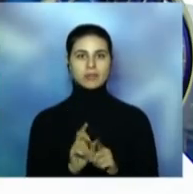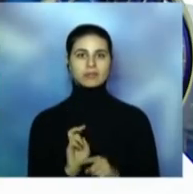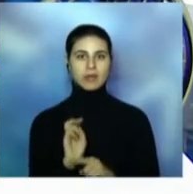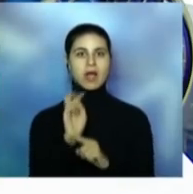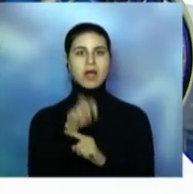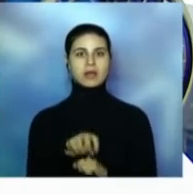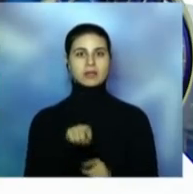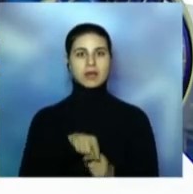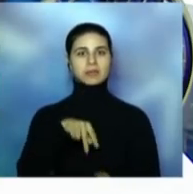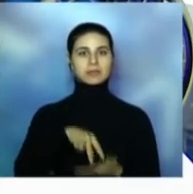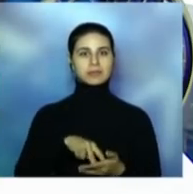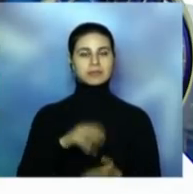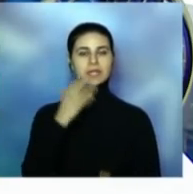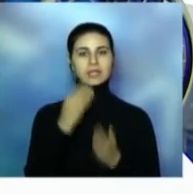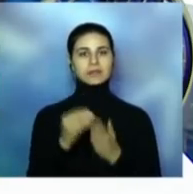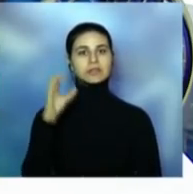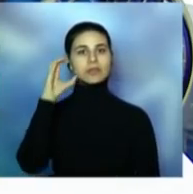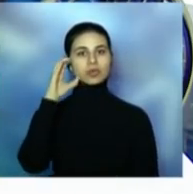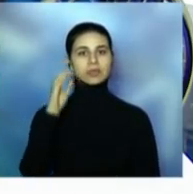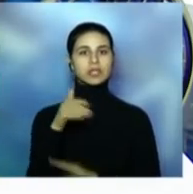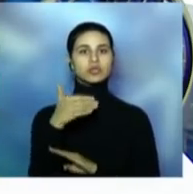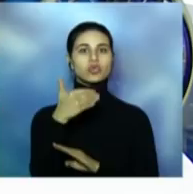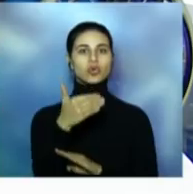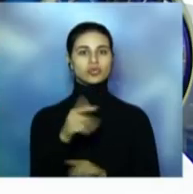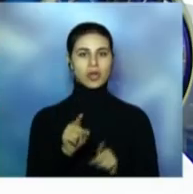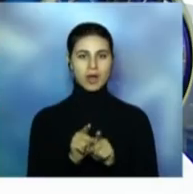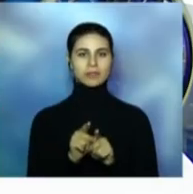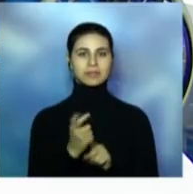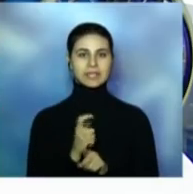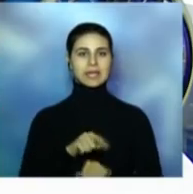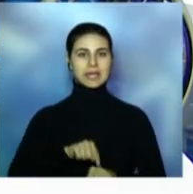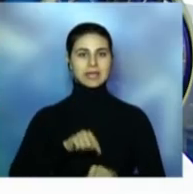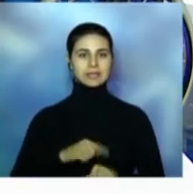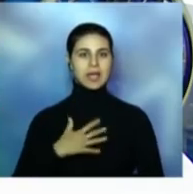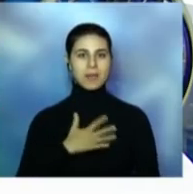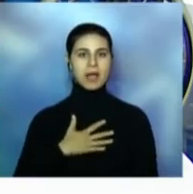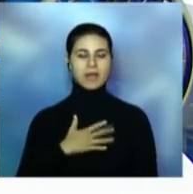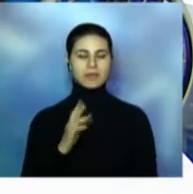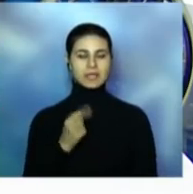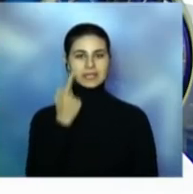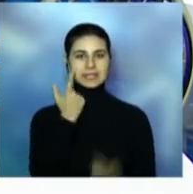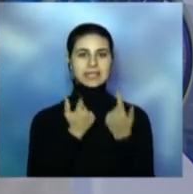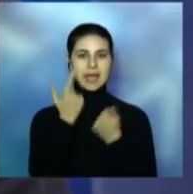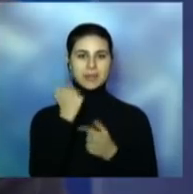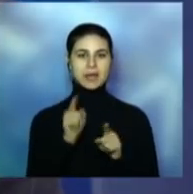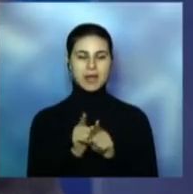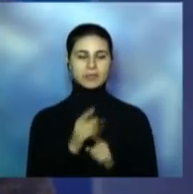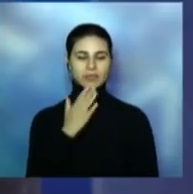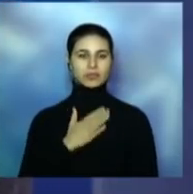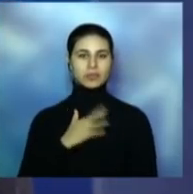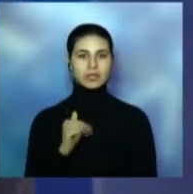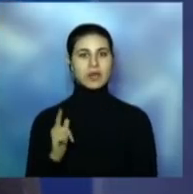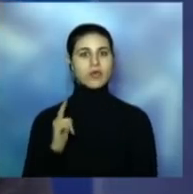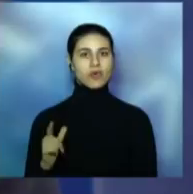ასული შენს ჰიმნს და შენს დროშას რო უყურებ, საკმაოდ ისეთი განცდა ამაღელვებელი და ზოგჯერ ცრემლებამდეც კი მივდივართ და